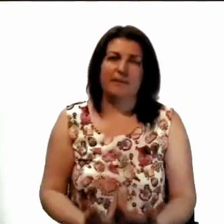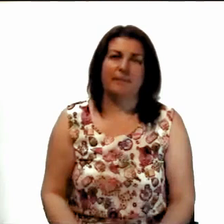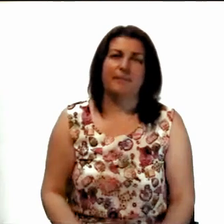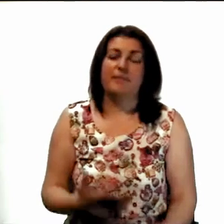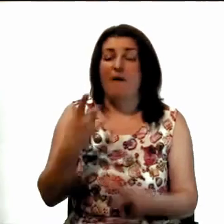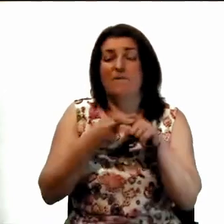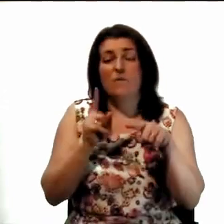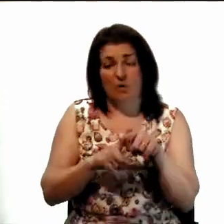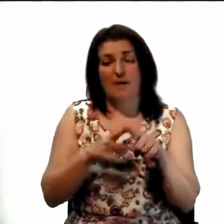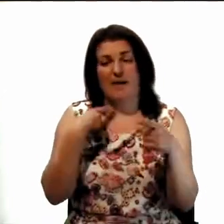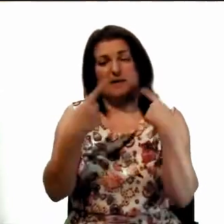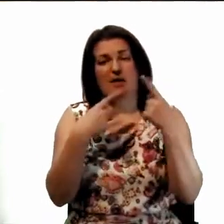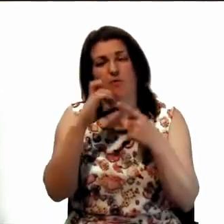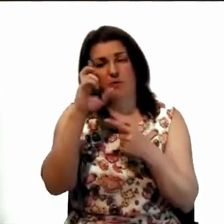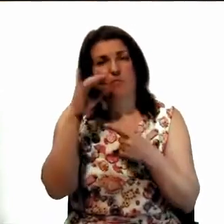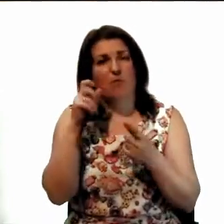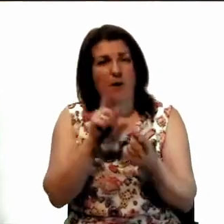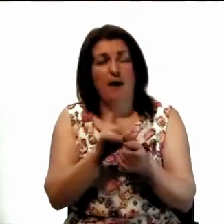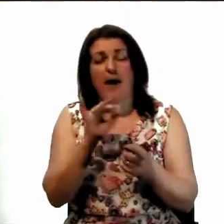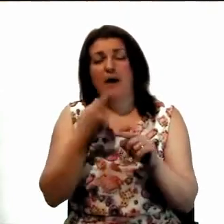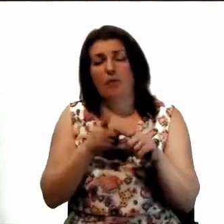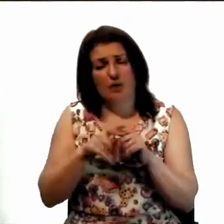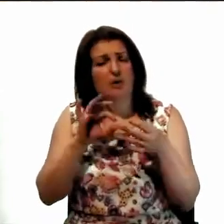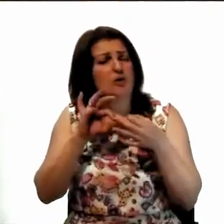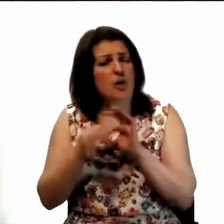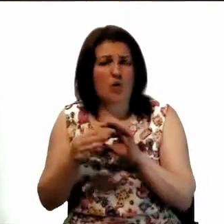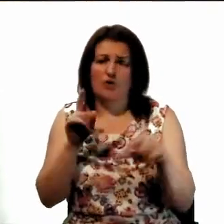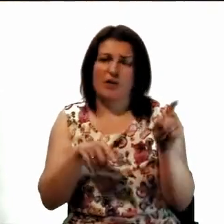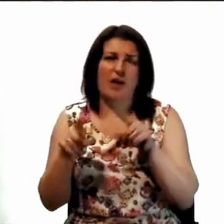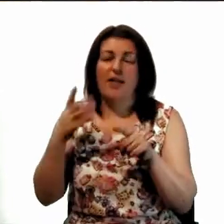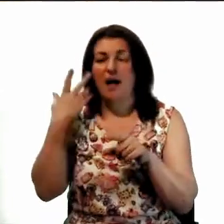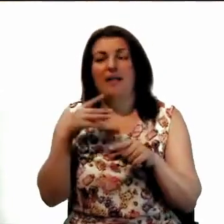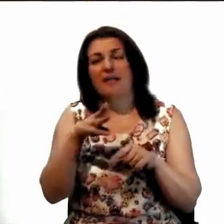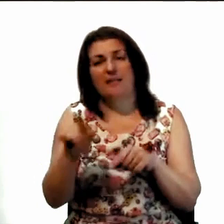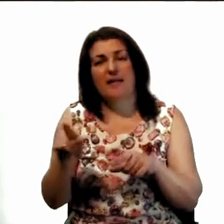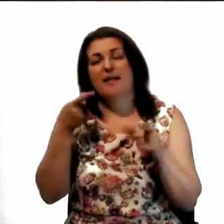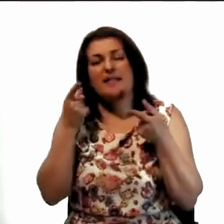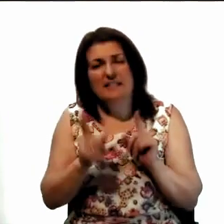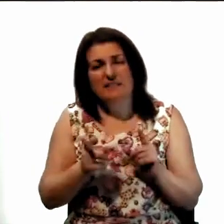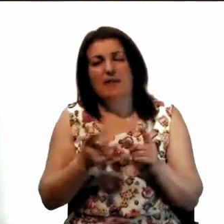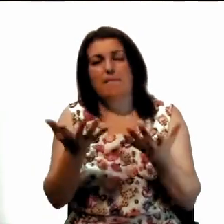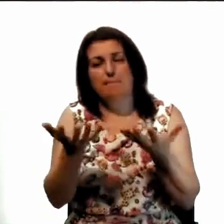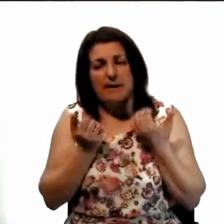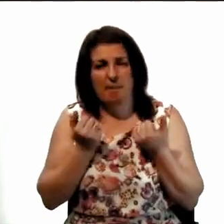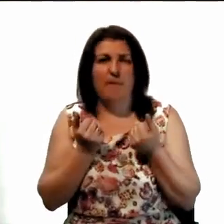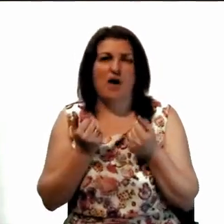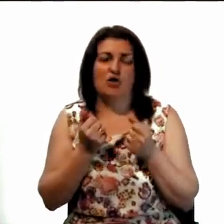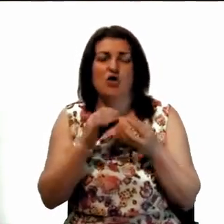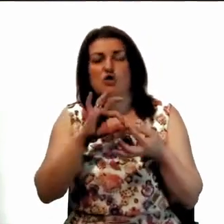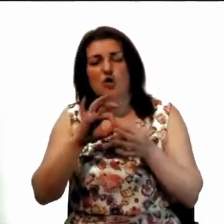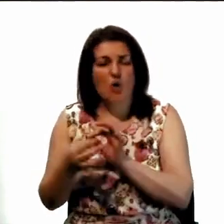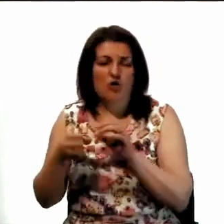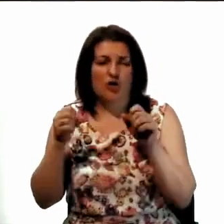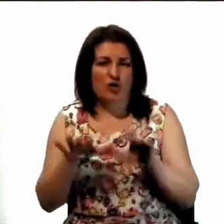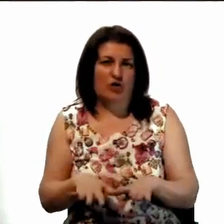Вот это вот разговор с Богом. И это сложнее иногда, когда ты действительно принимаешь сложное